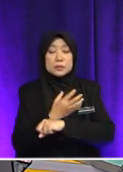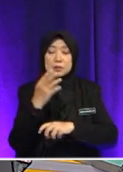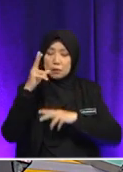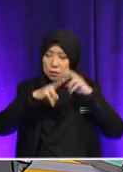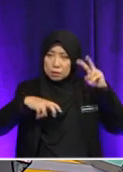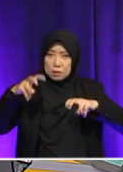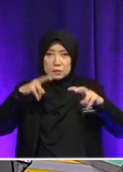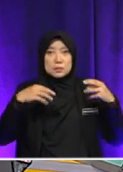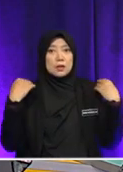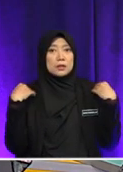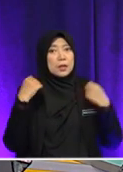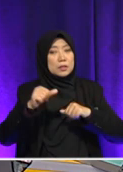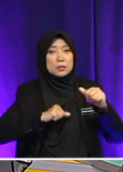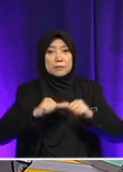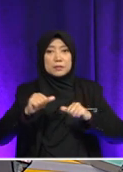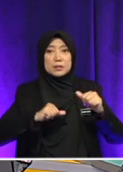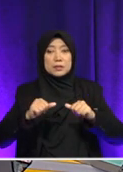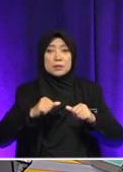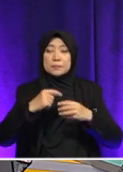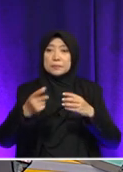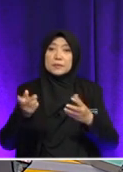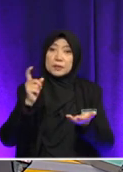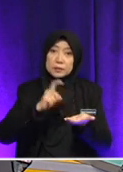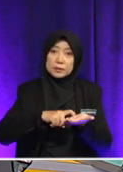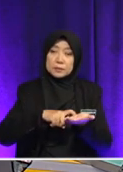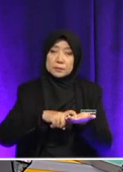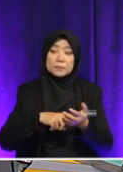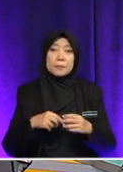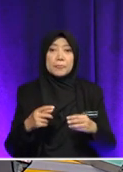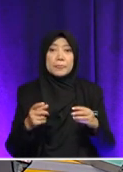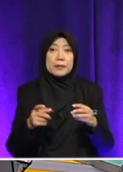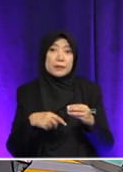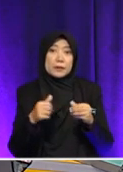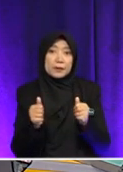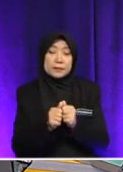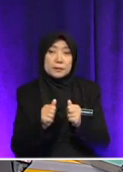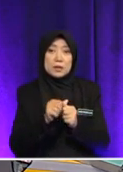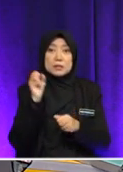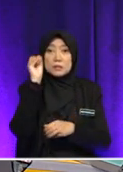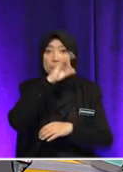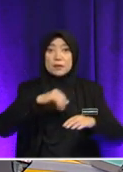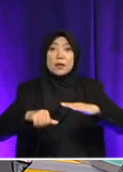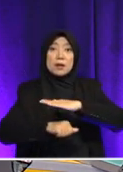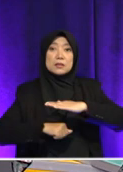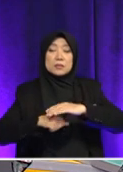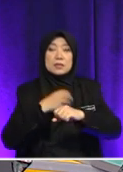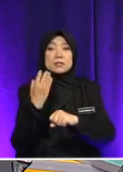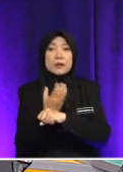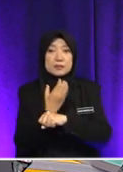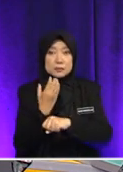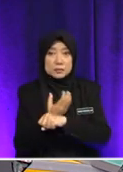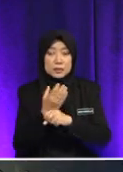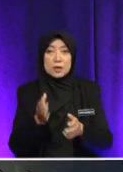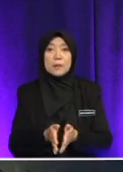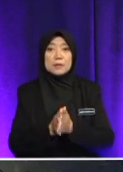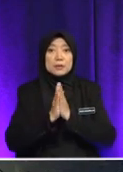beberapa Activity yang berkaitan dengan ee sifat asas kaca Oke so Saya minta apa nih